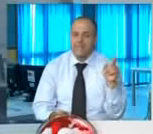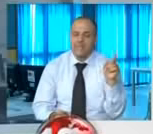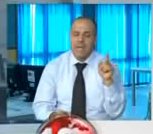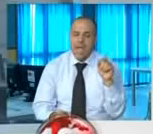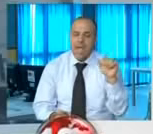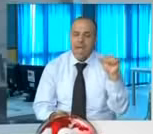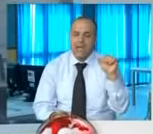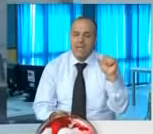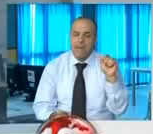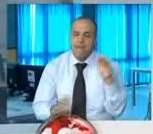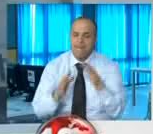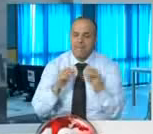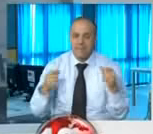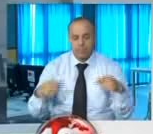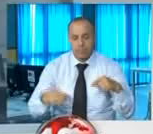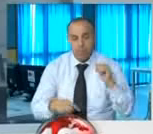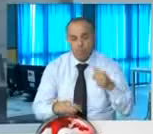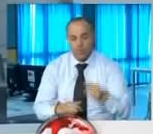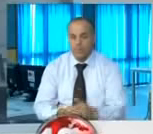المصري.